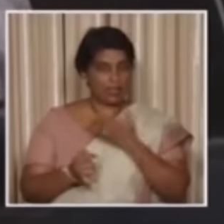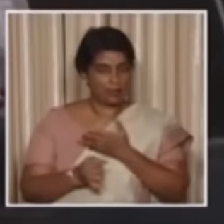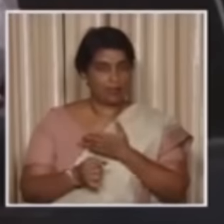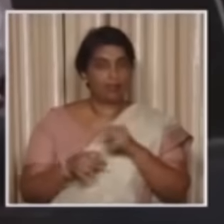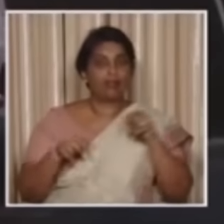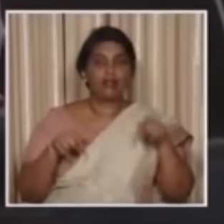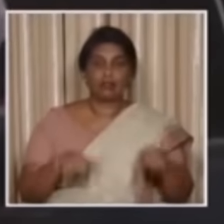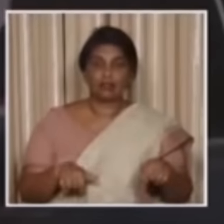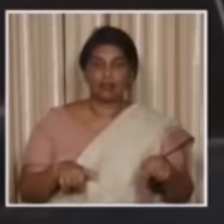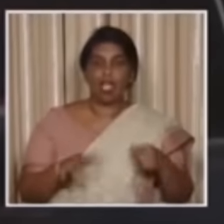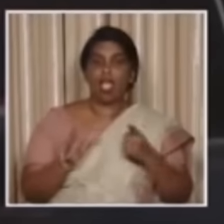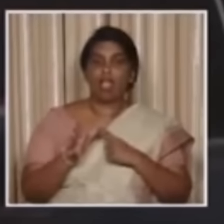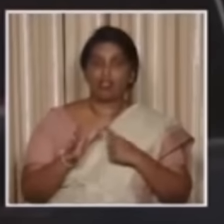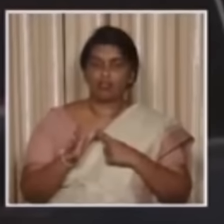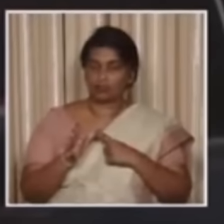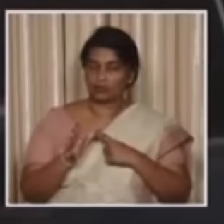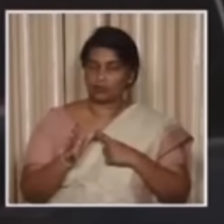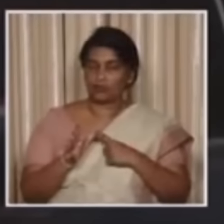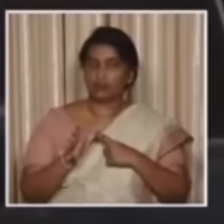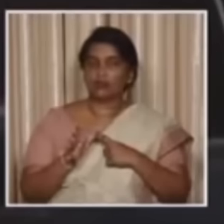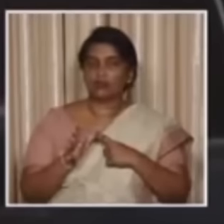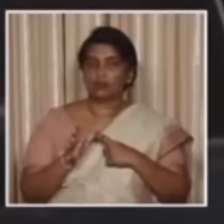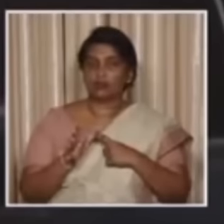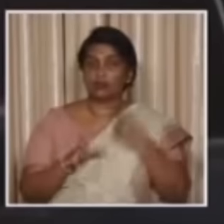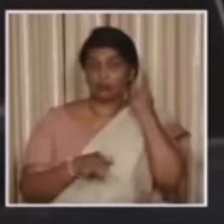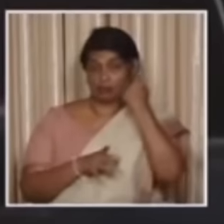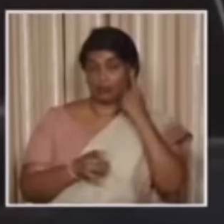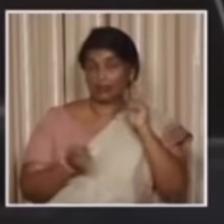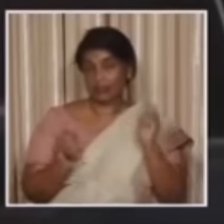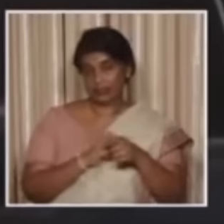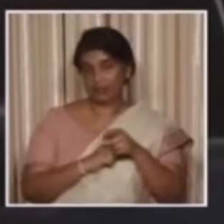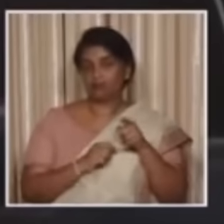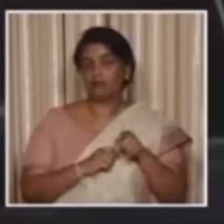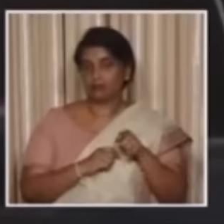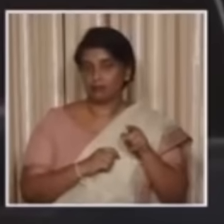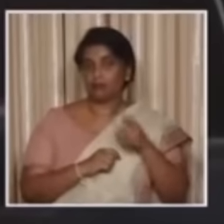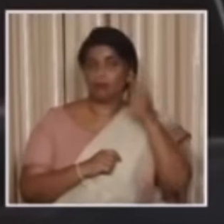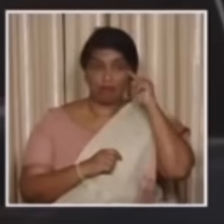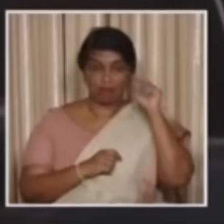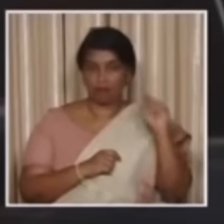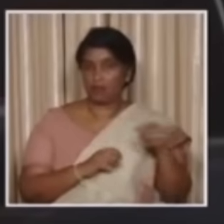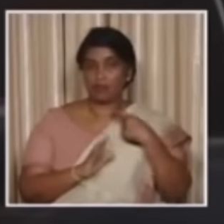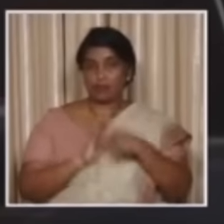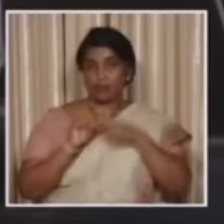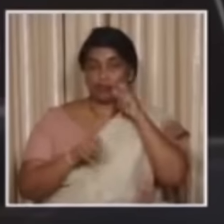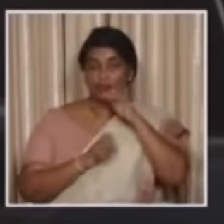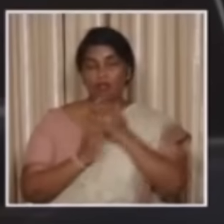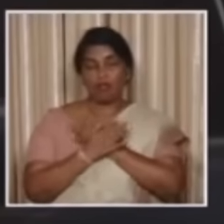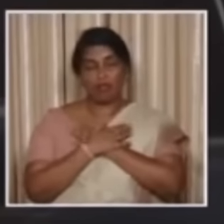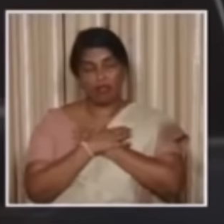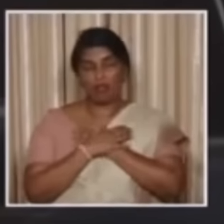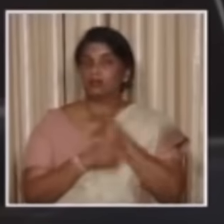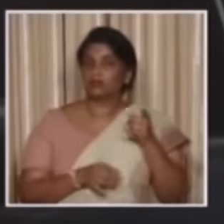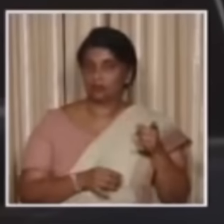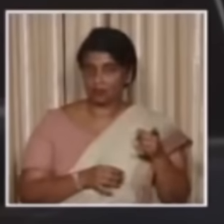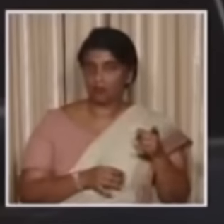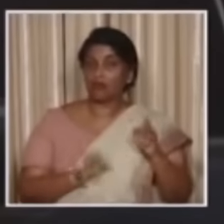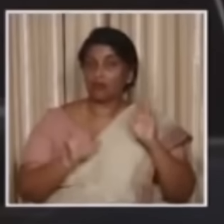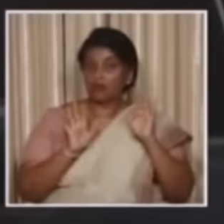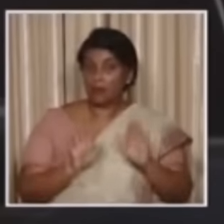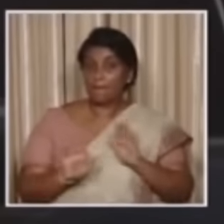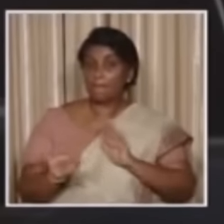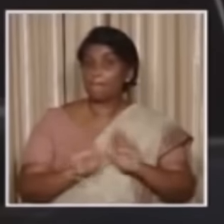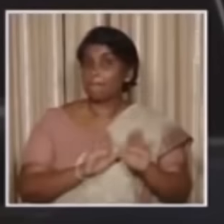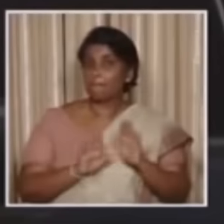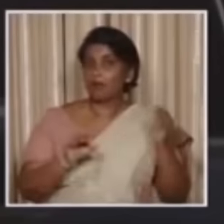දැන් අර්ජුන රණතුංග එතුමා දක්ෂ ක්‍රීඩකයෙක් එතුමා පිළිබඳව රටේ ජනතාවගේ ආදරයක් තියෙනවා හැබැයි